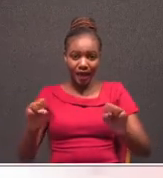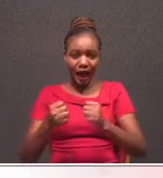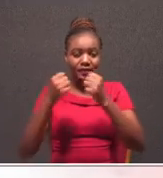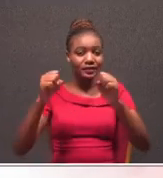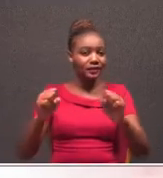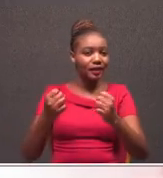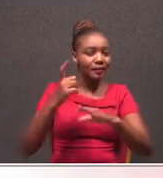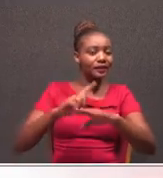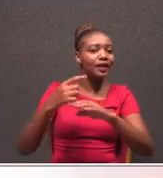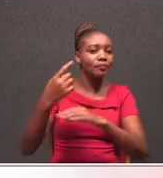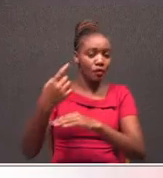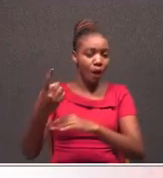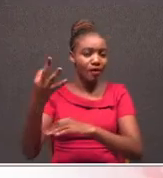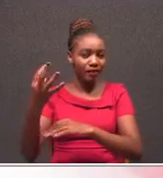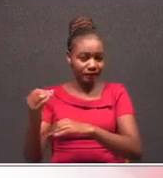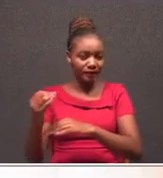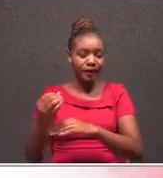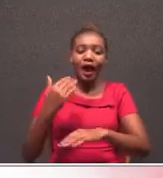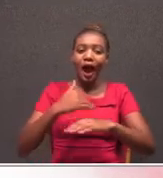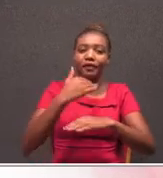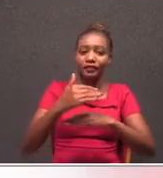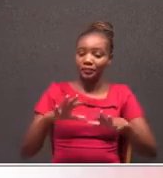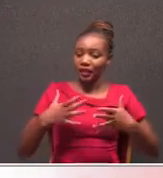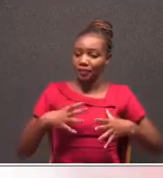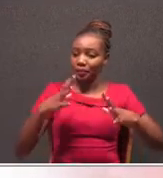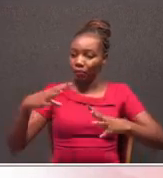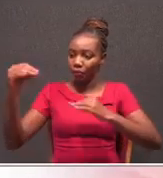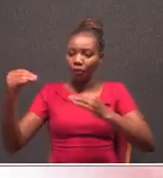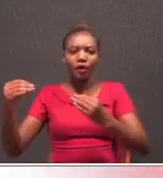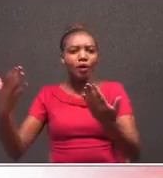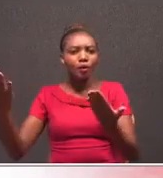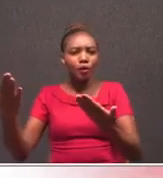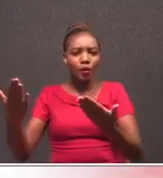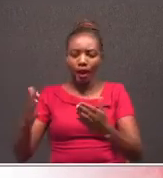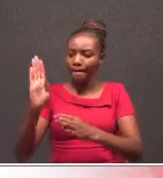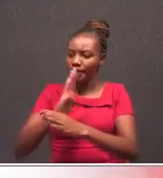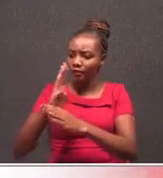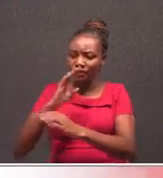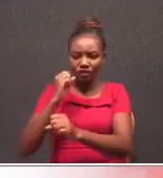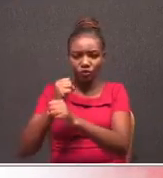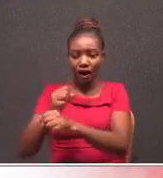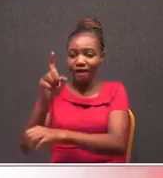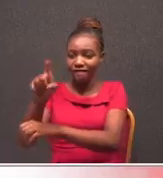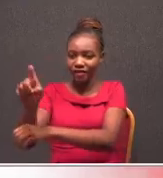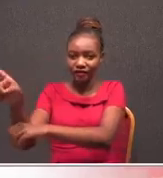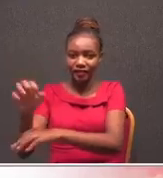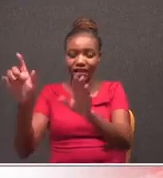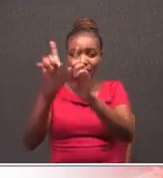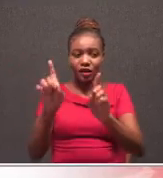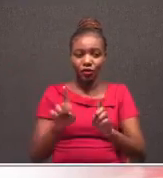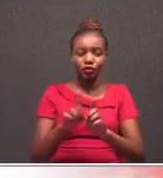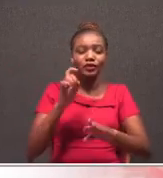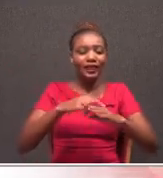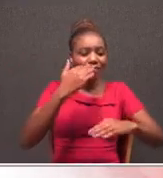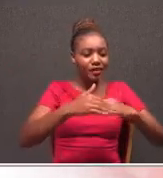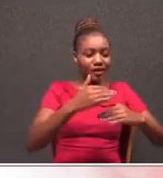mwendo wa saa 7 asubuhi baada ya wavuvi hao kuondoka wakielekea Guna kwa shughuli zao za kawaida za uvuvi. Inadaiwa kuwa